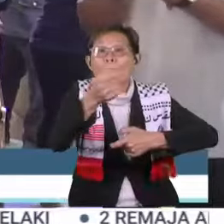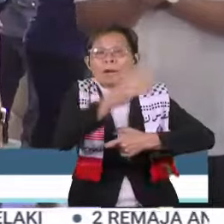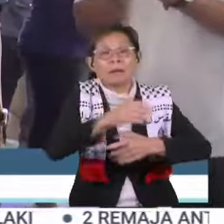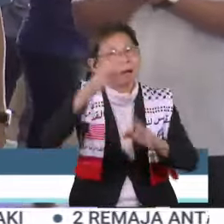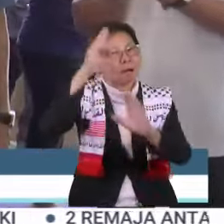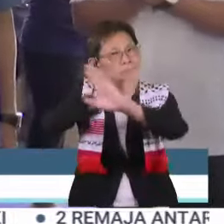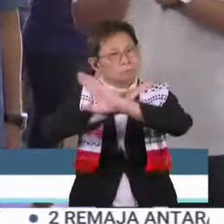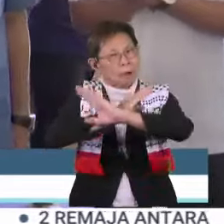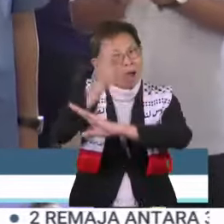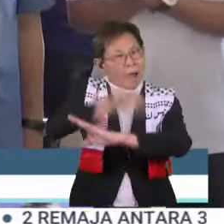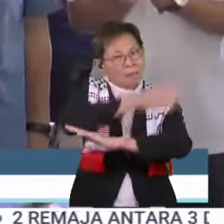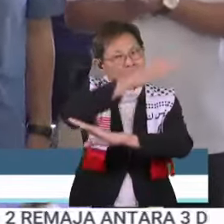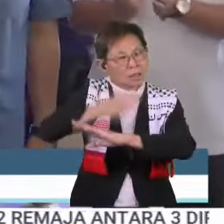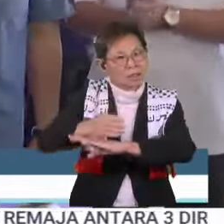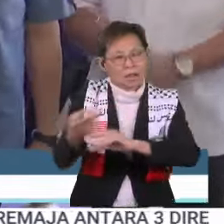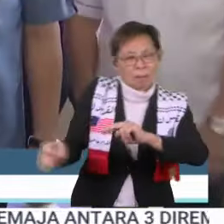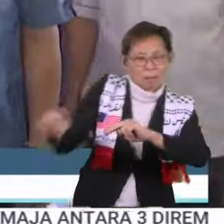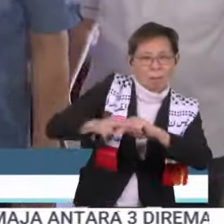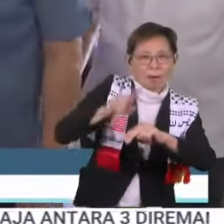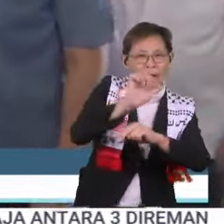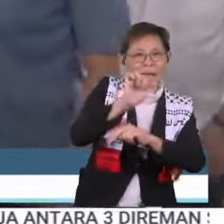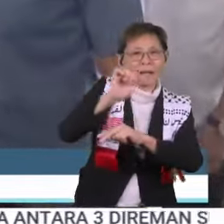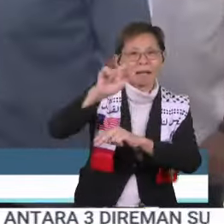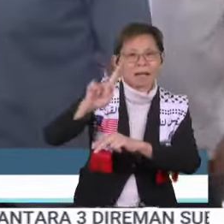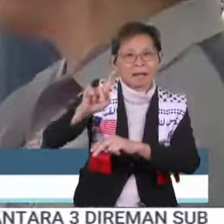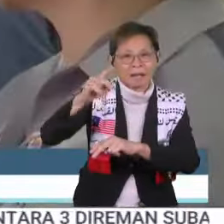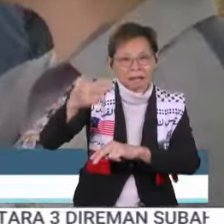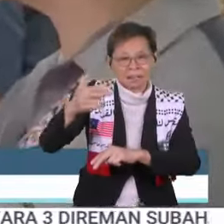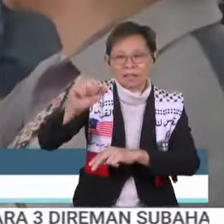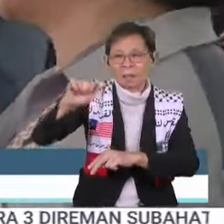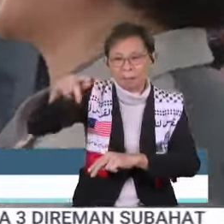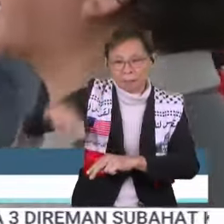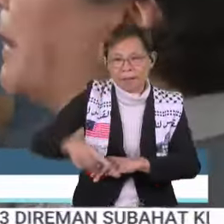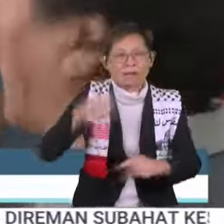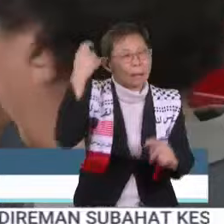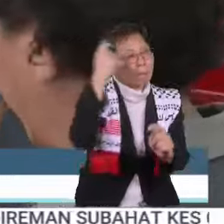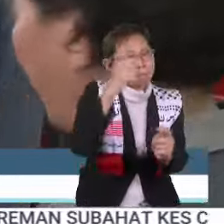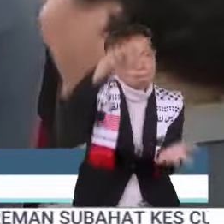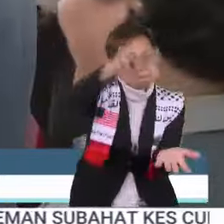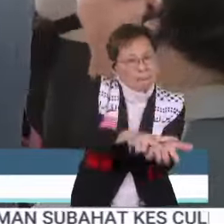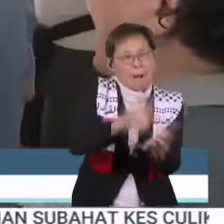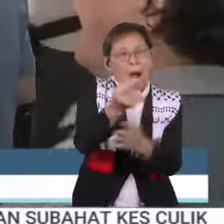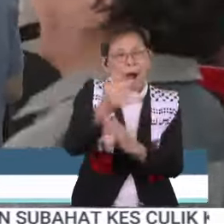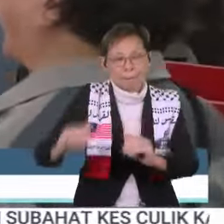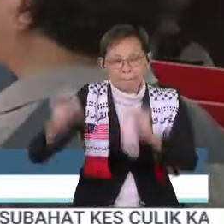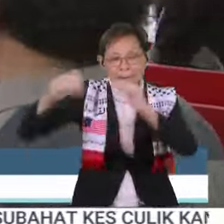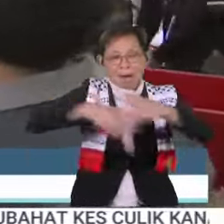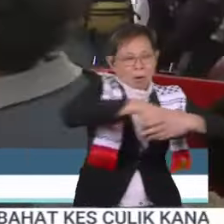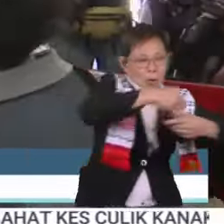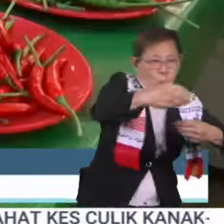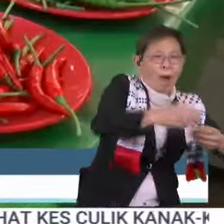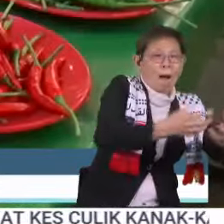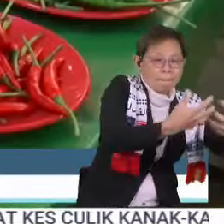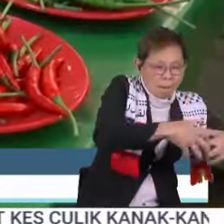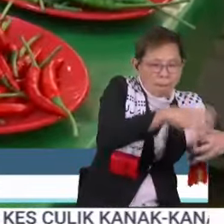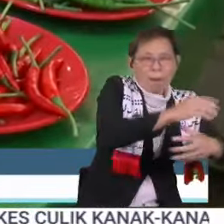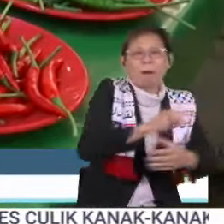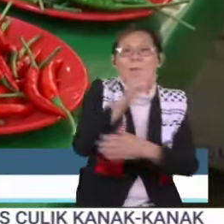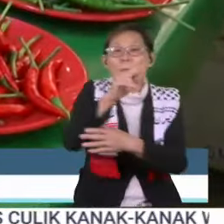Anti Pencatutan AKHAP 2011 sekaligus membolehkan penentuan harga dibuat di peringkat pengeluar, pemborong dan